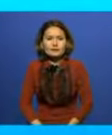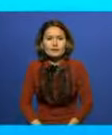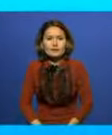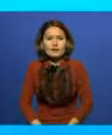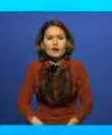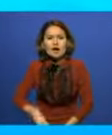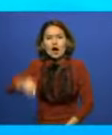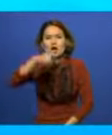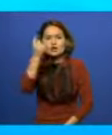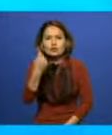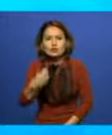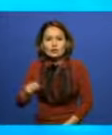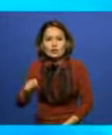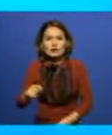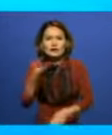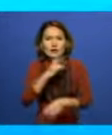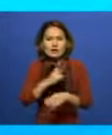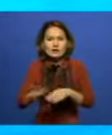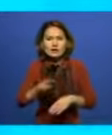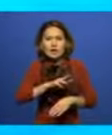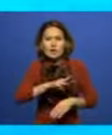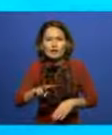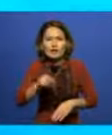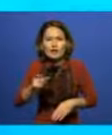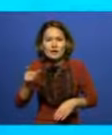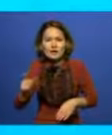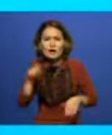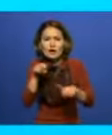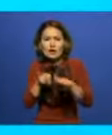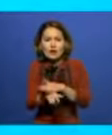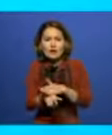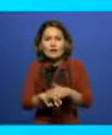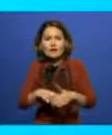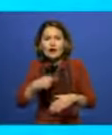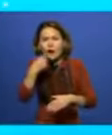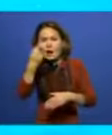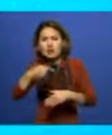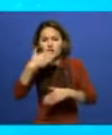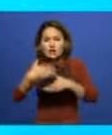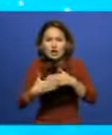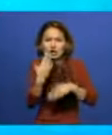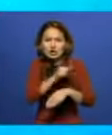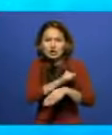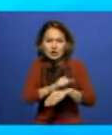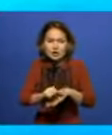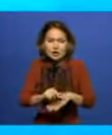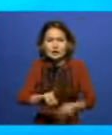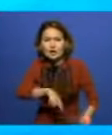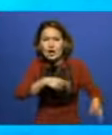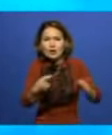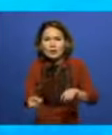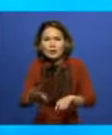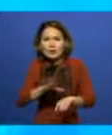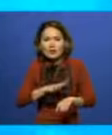азаматтық соғыс кесірінен миллиондаған сириялық отанынан безіп, жақын және алыс шет мемлекеттерді паналауда. Шұбырған жұрттың көбі